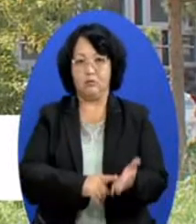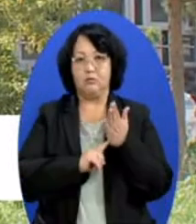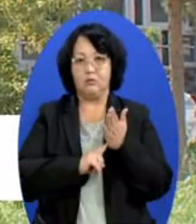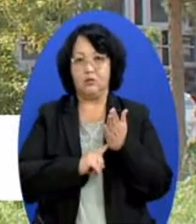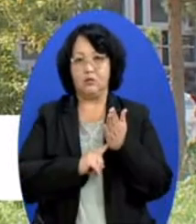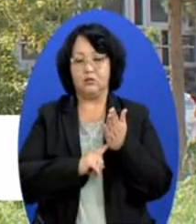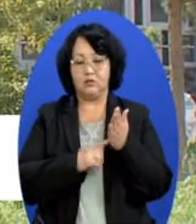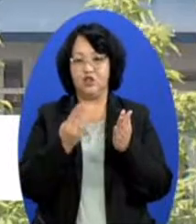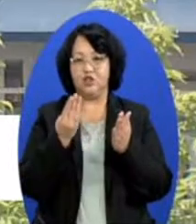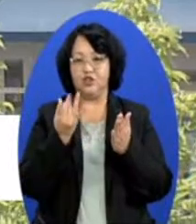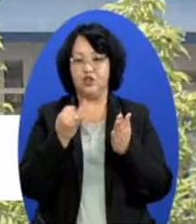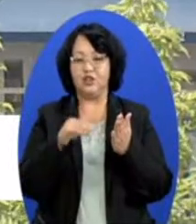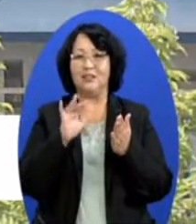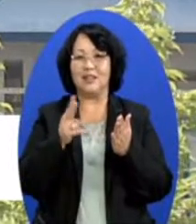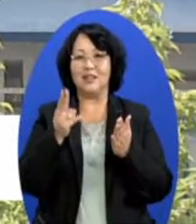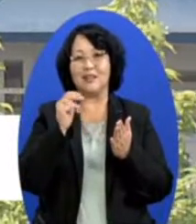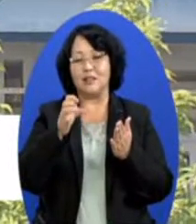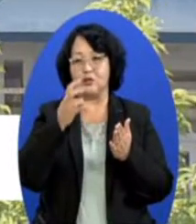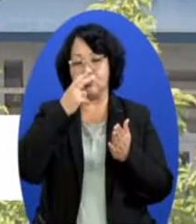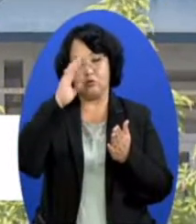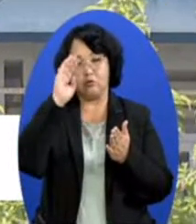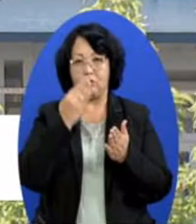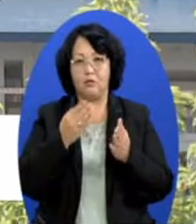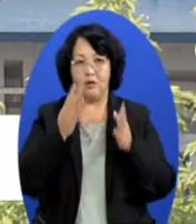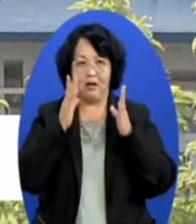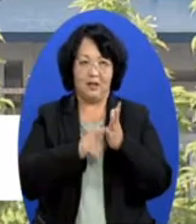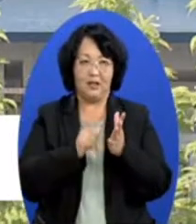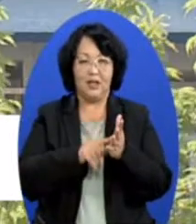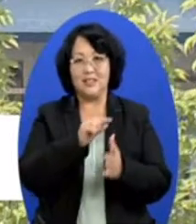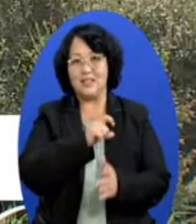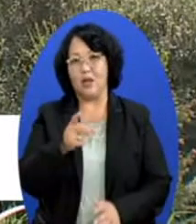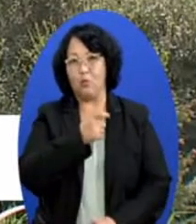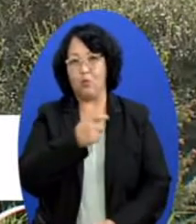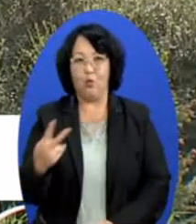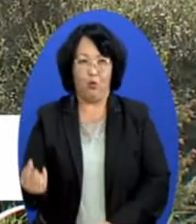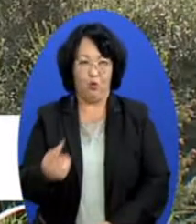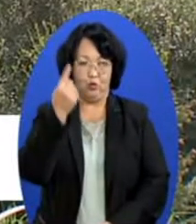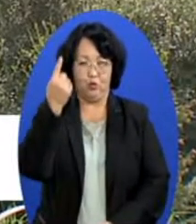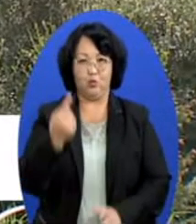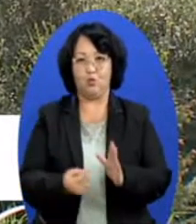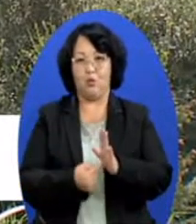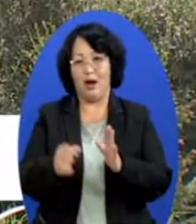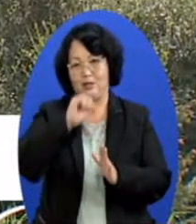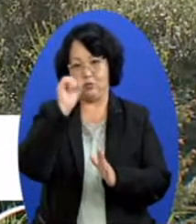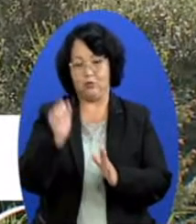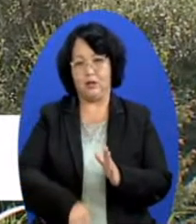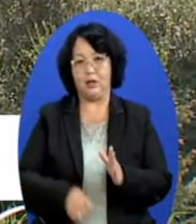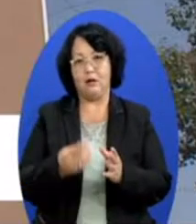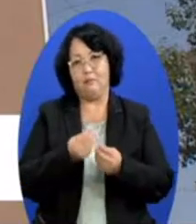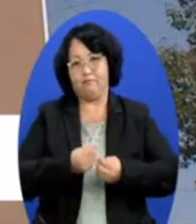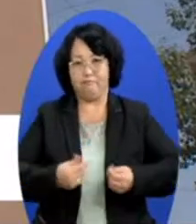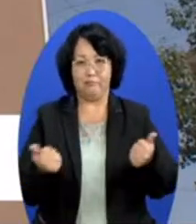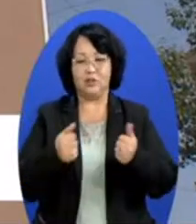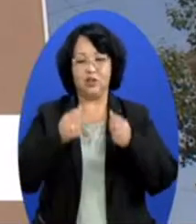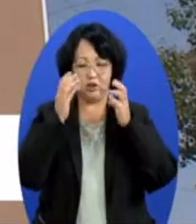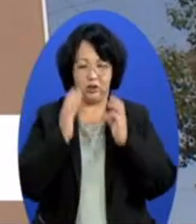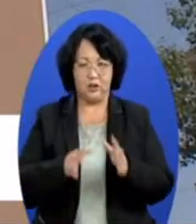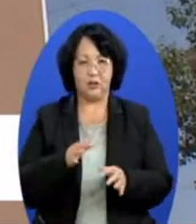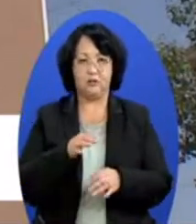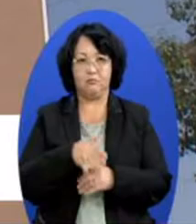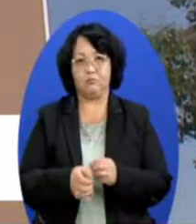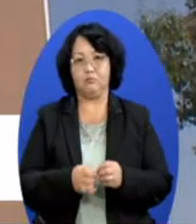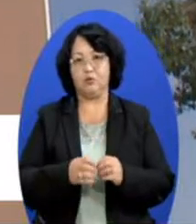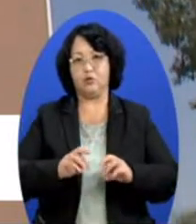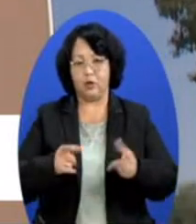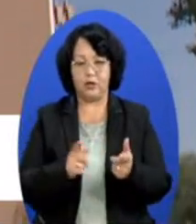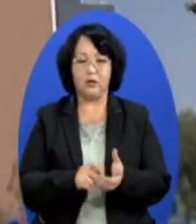байдалд анхаарах ёстойг эдийн засгчид хөндөж байгаа. Тиймээс зээлийн хүү өндөр байхад нөлөөлж байгаа суурь асуудлуудыг ч давхар шийдвэрлэх ёстой болж байна.